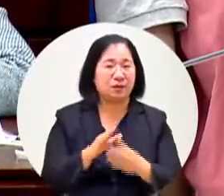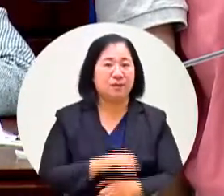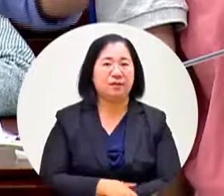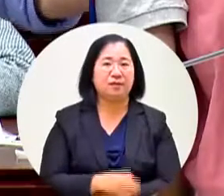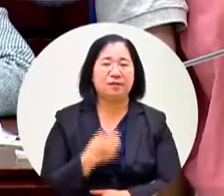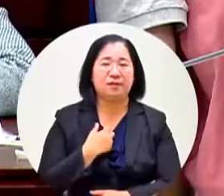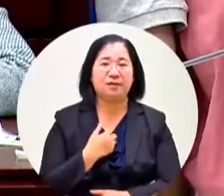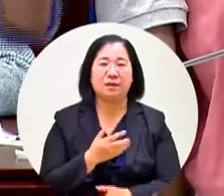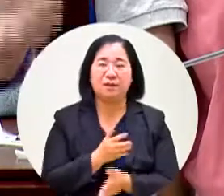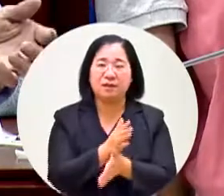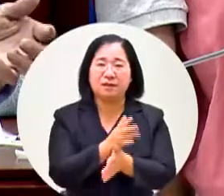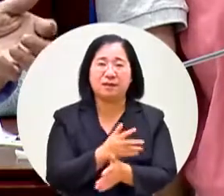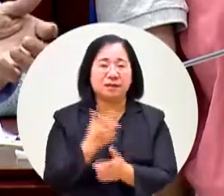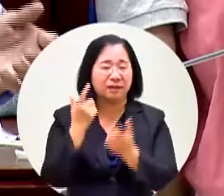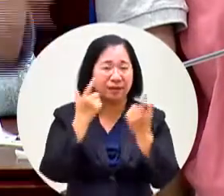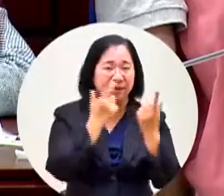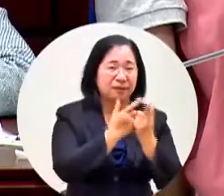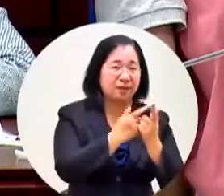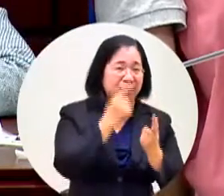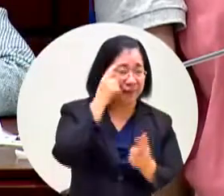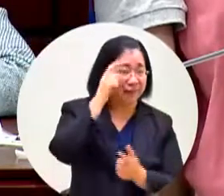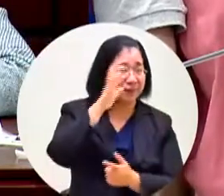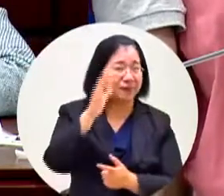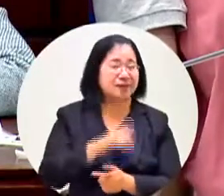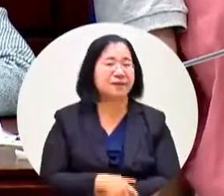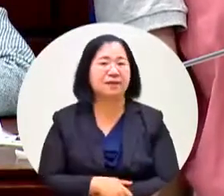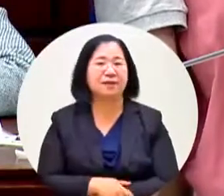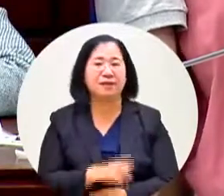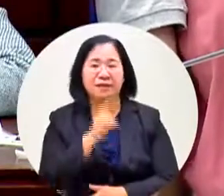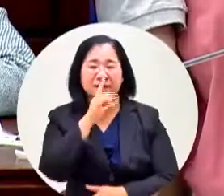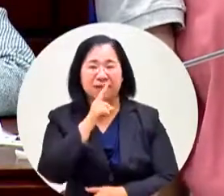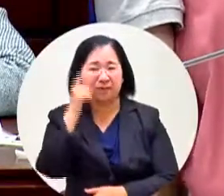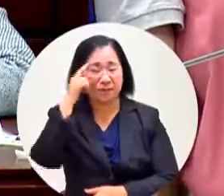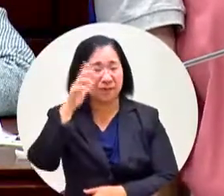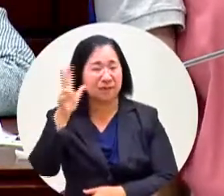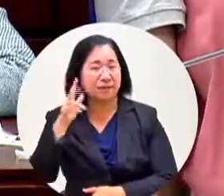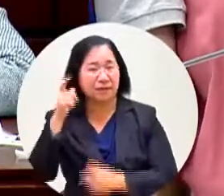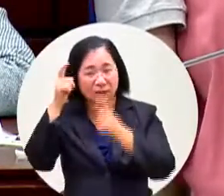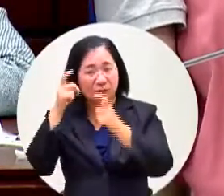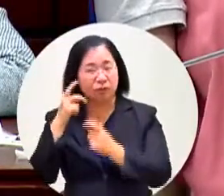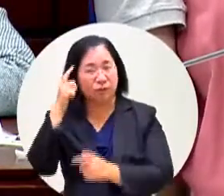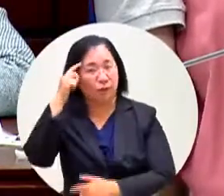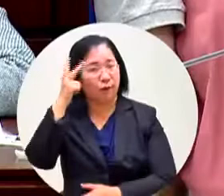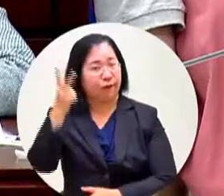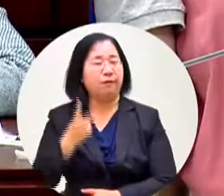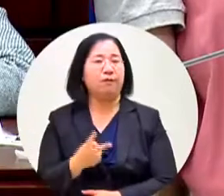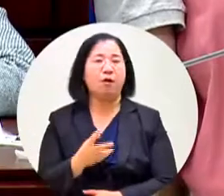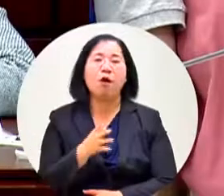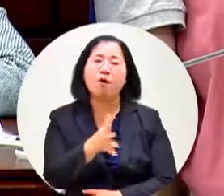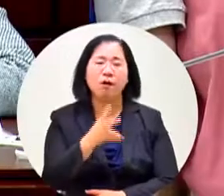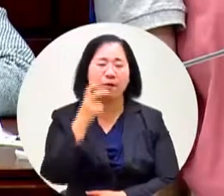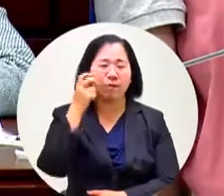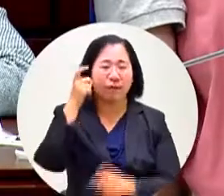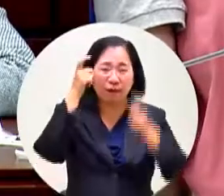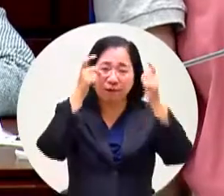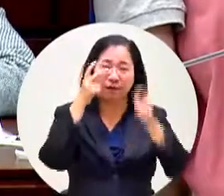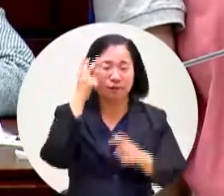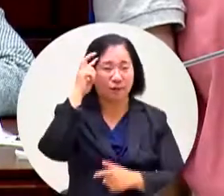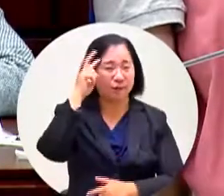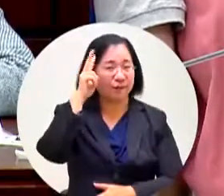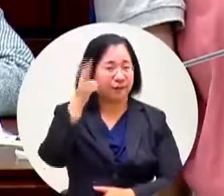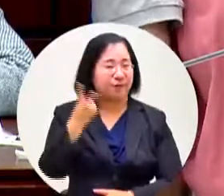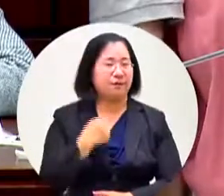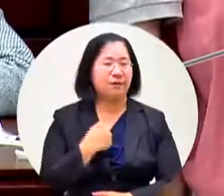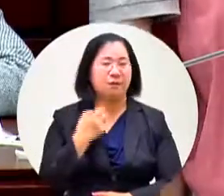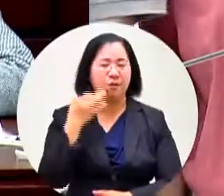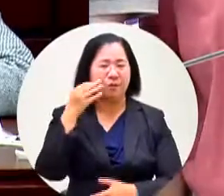像昨天晚上接待了一个团，他们是包一个游览车，台北一天，台中一天，高雄两天。我